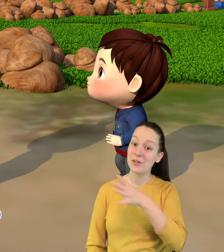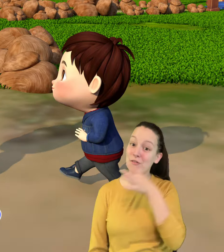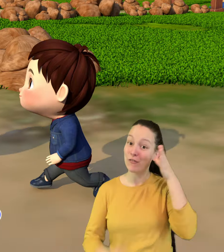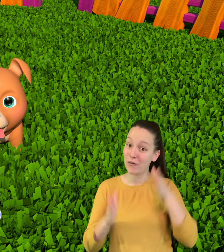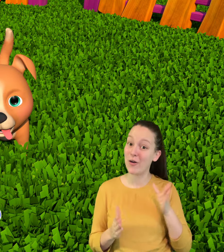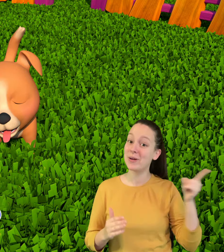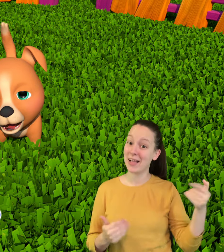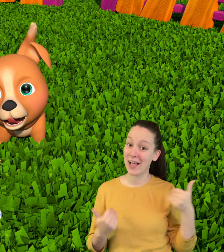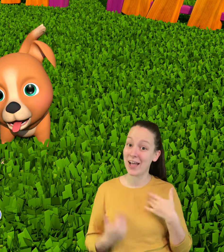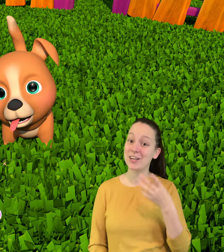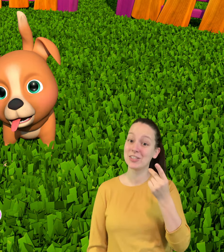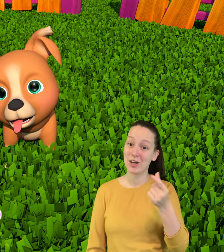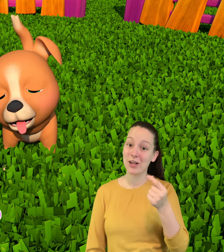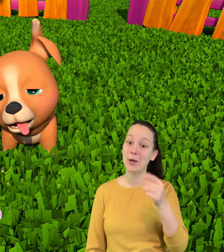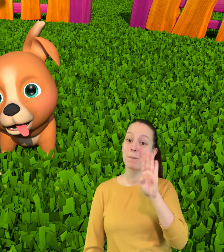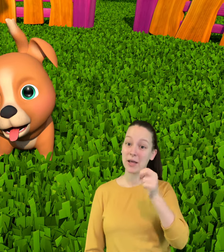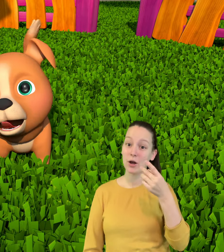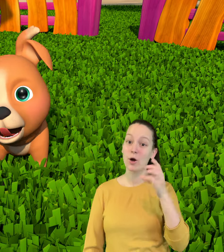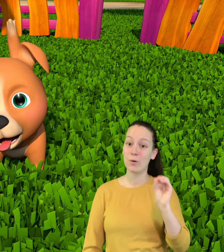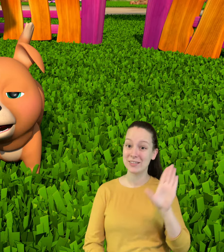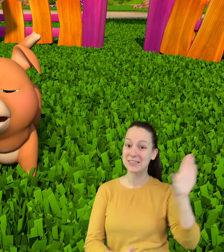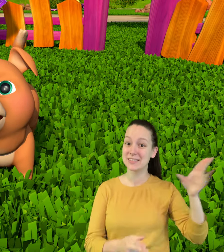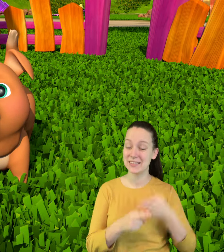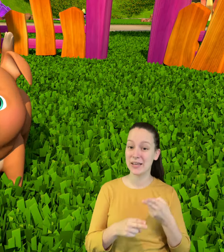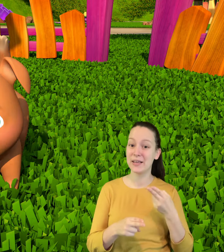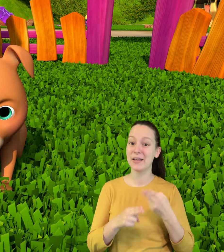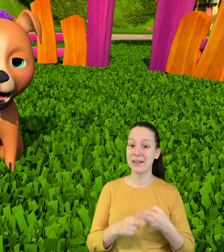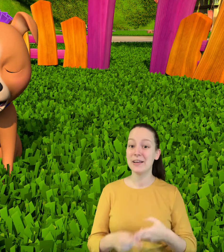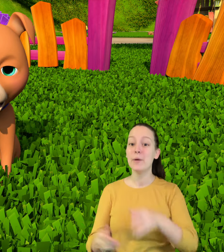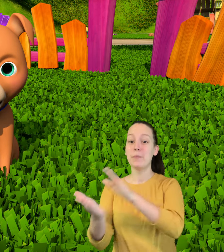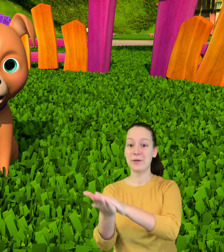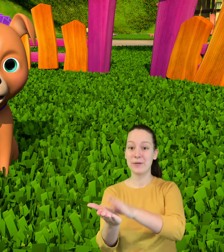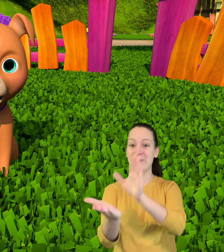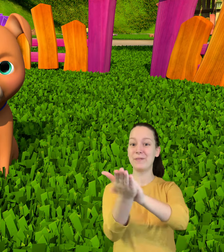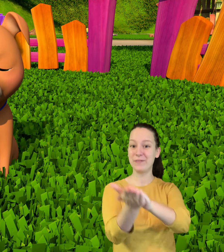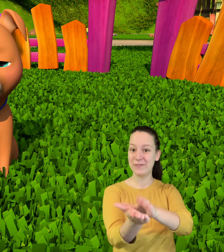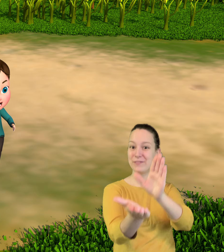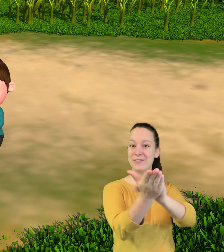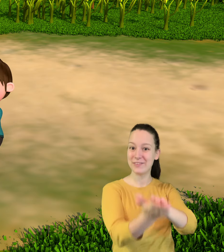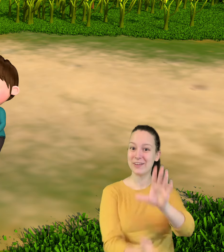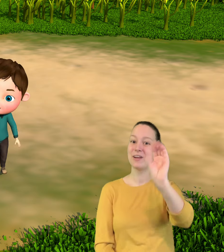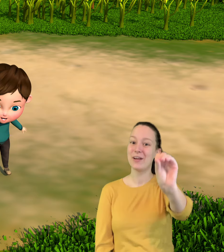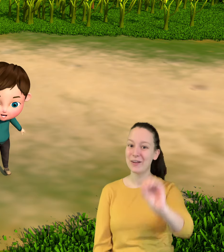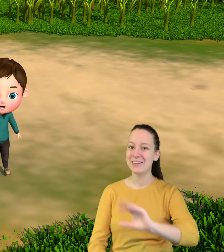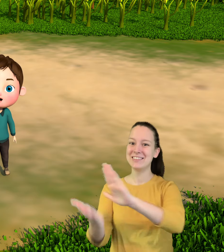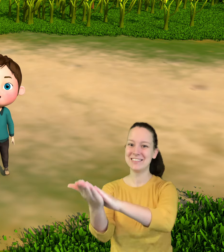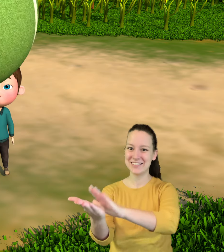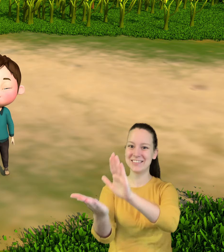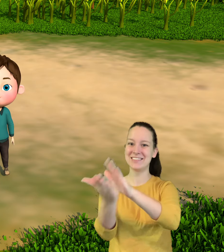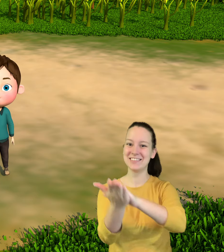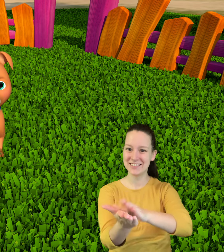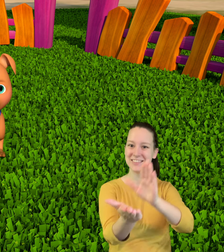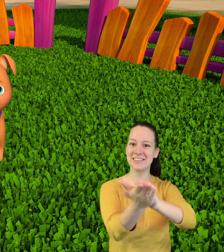ビンゴノフのわんこの名前はビンゴ